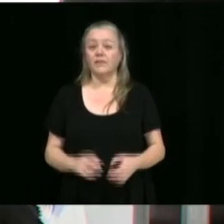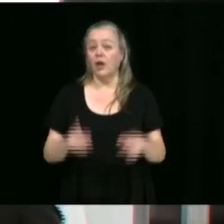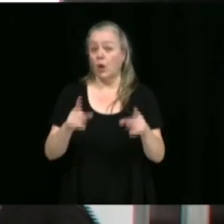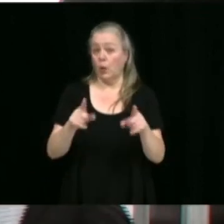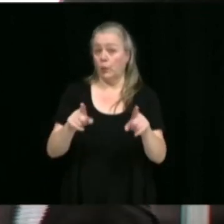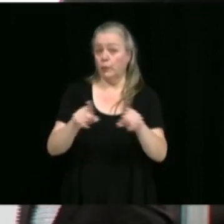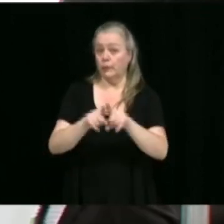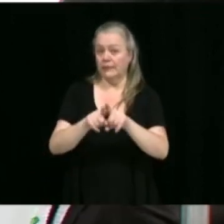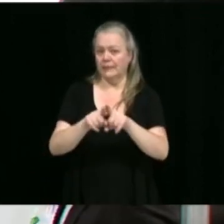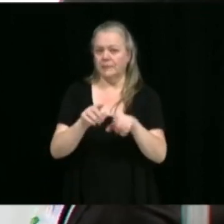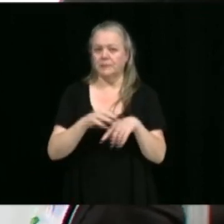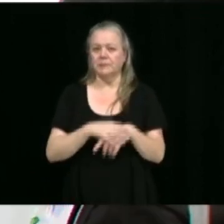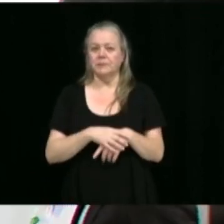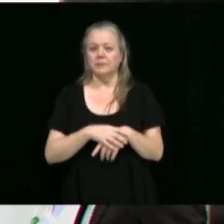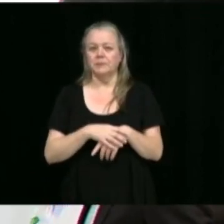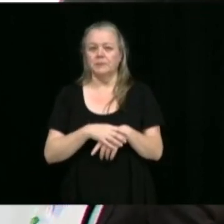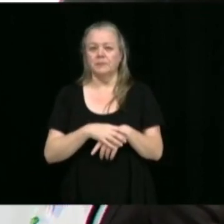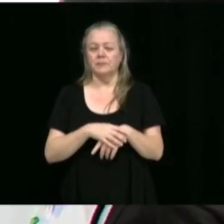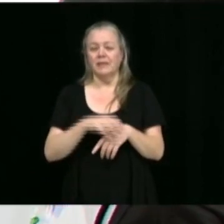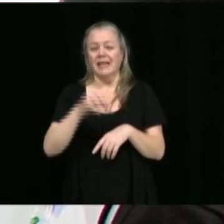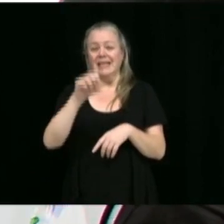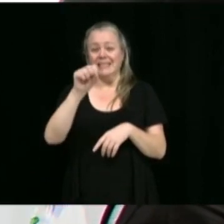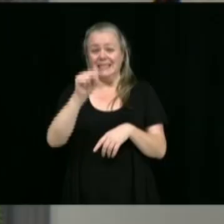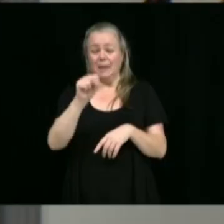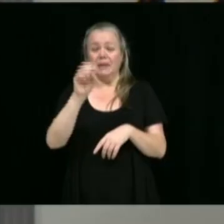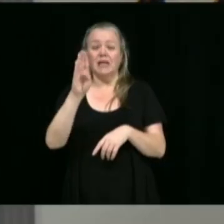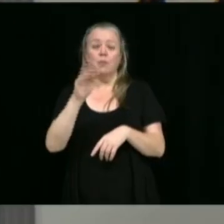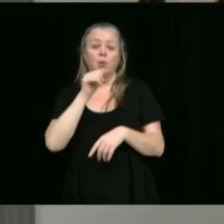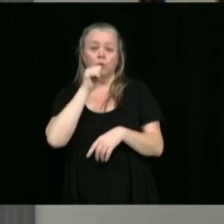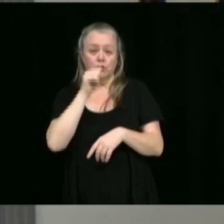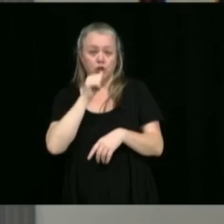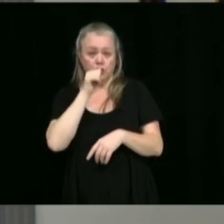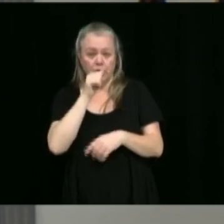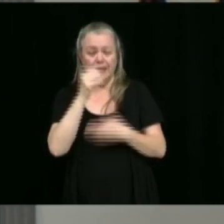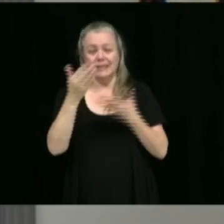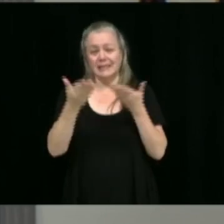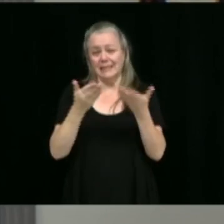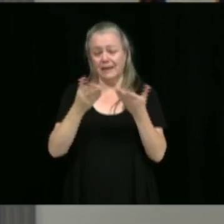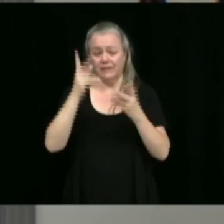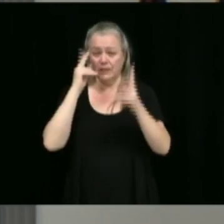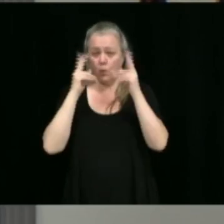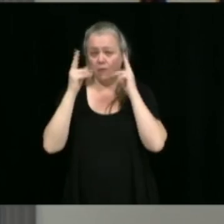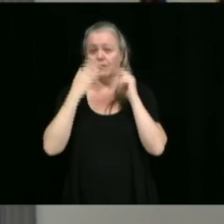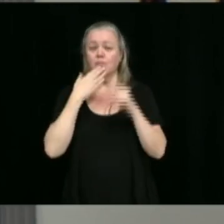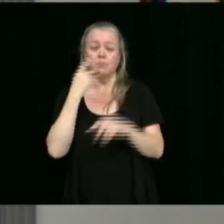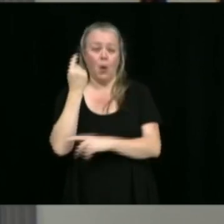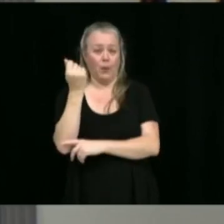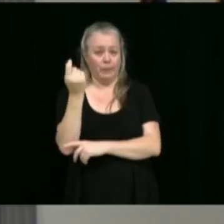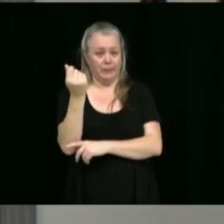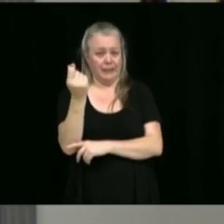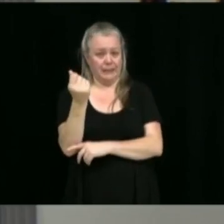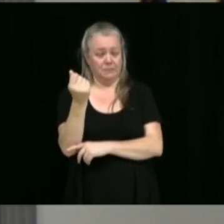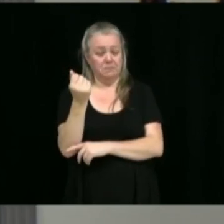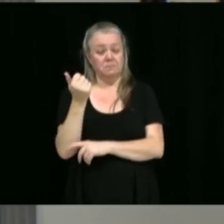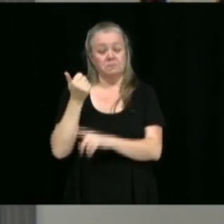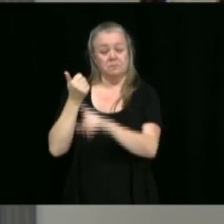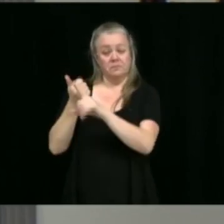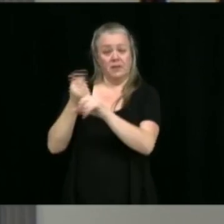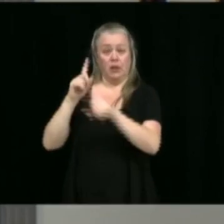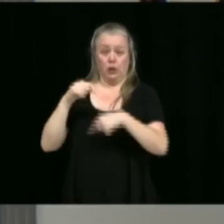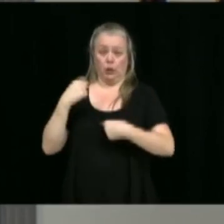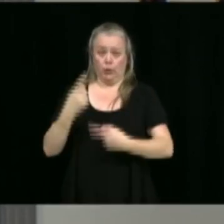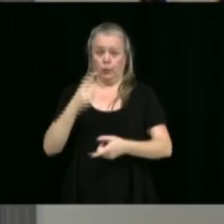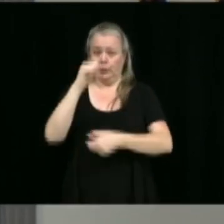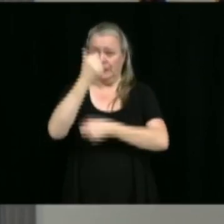Également, à Sabrina Beauchesne, un service de coiffure abordable pour souligner les 10 ans d'existence de